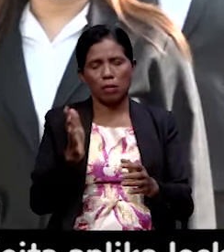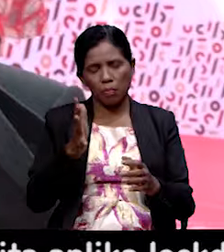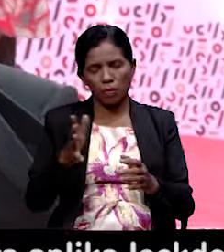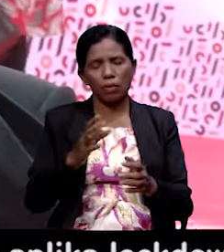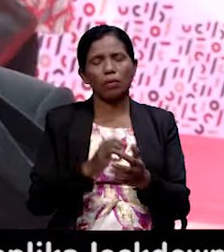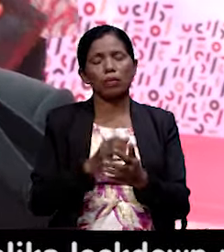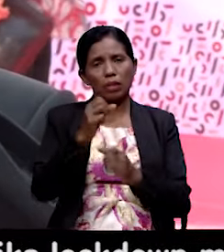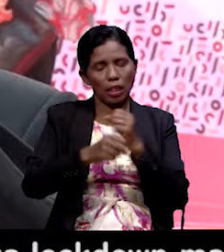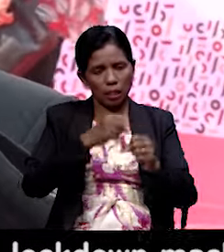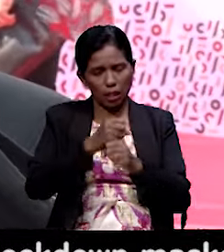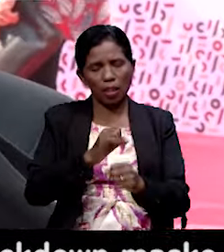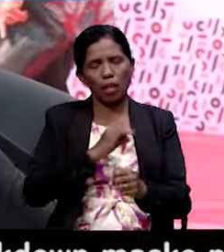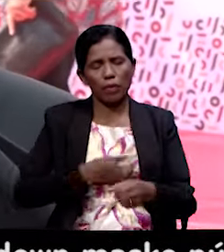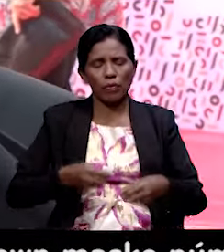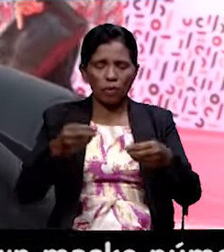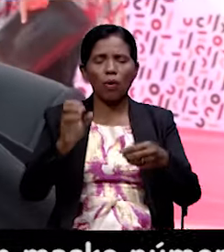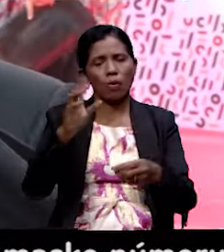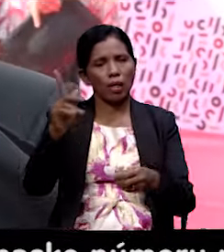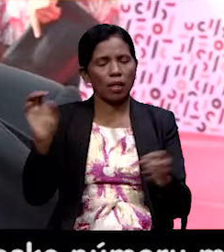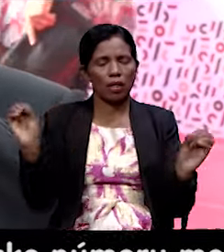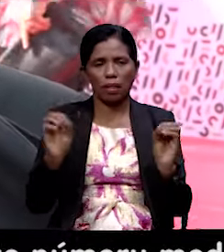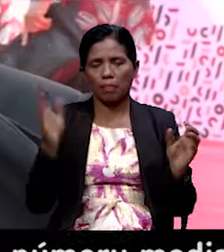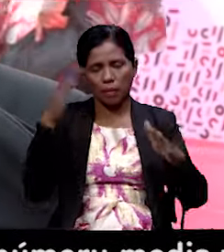tapi pada saat sekarang dalam proses